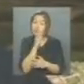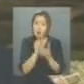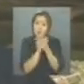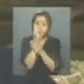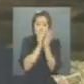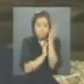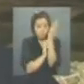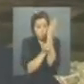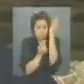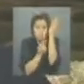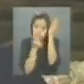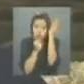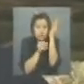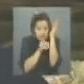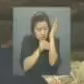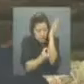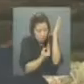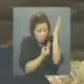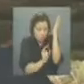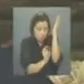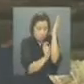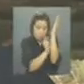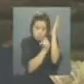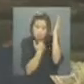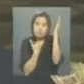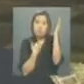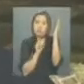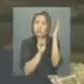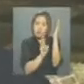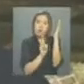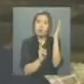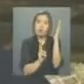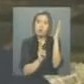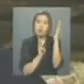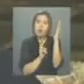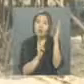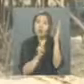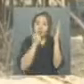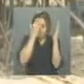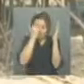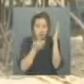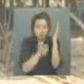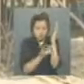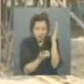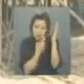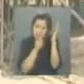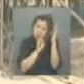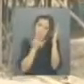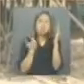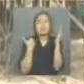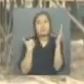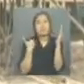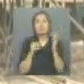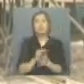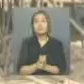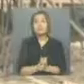แต่ทั้งในมันจะโผงบ้างก็เนี่ยช่วงเสี่ยงกระจองกันตอนที่เราดูไม่ค่อยออก จากเหตุ